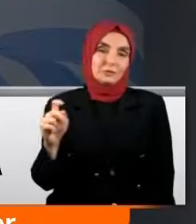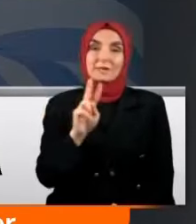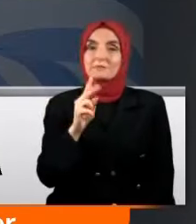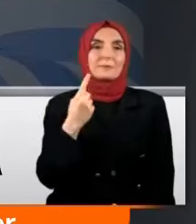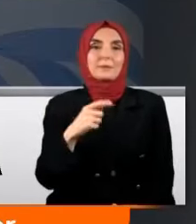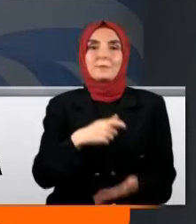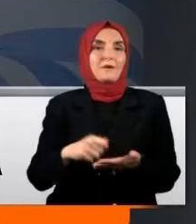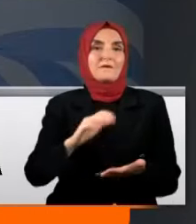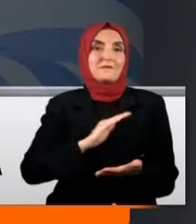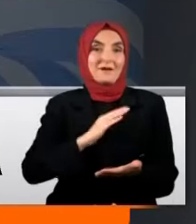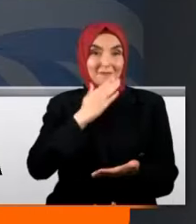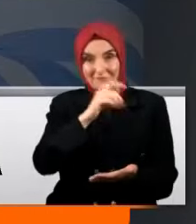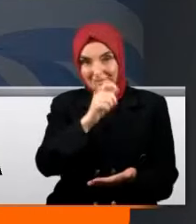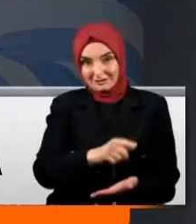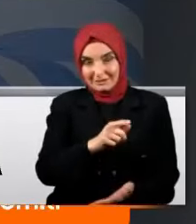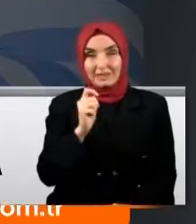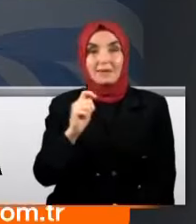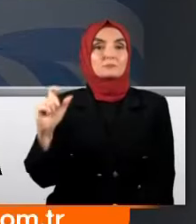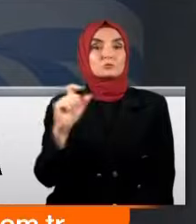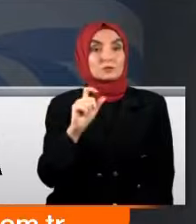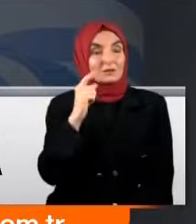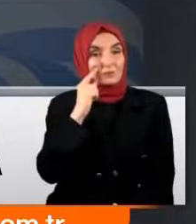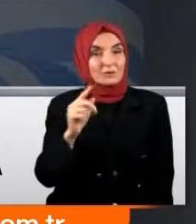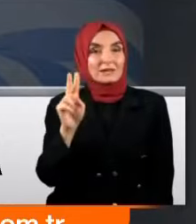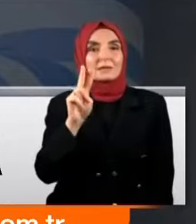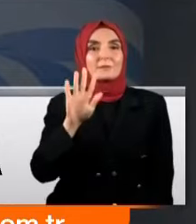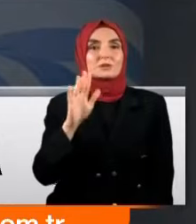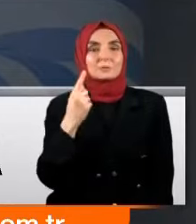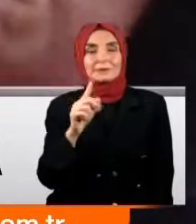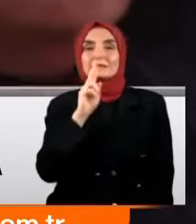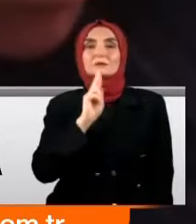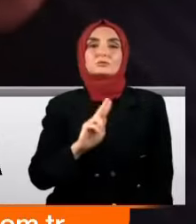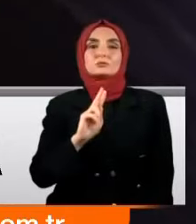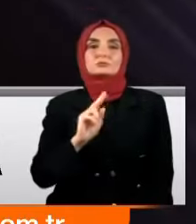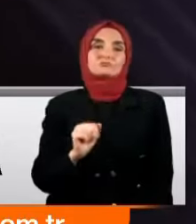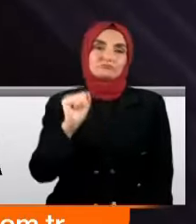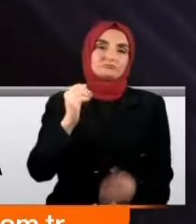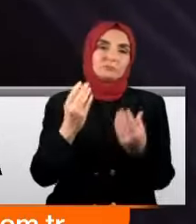maaş alan bir emekli ise Temmuz'da 25 bin 200 lira maaş alacak.